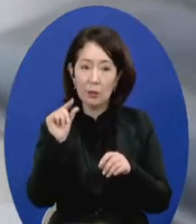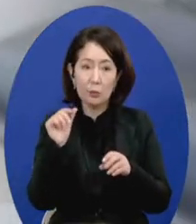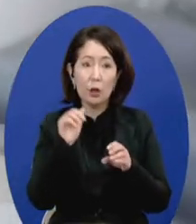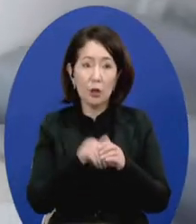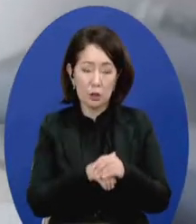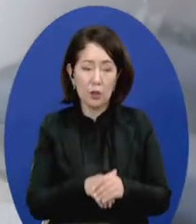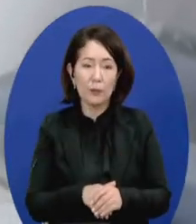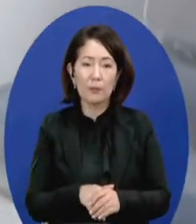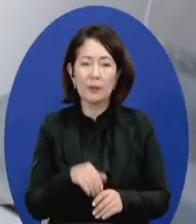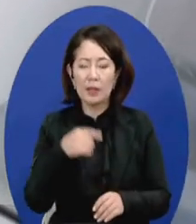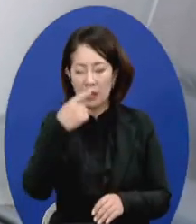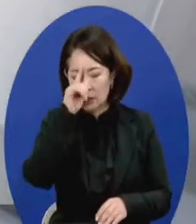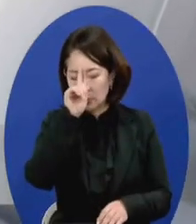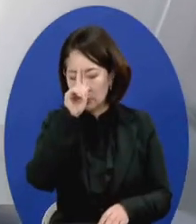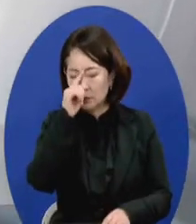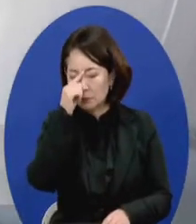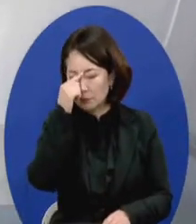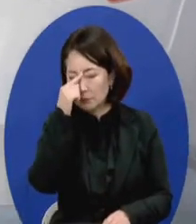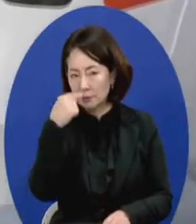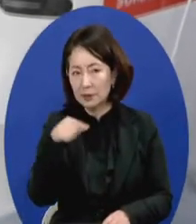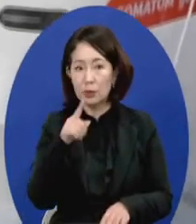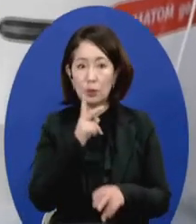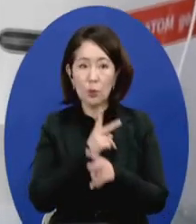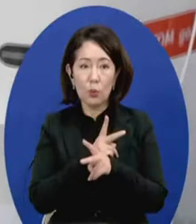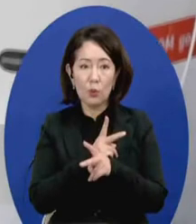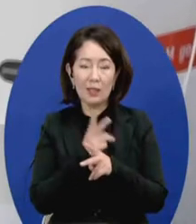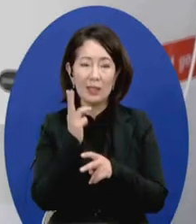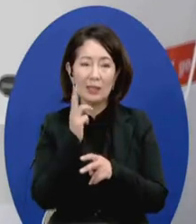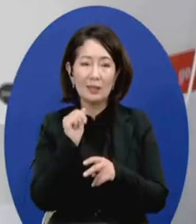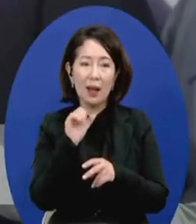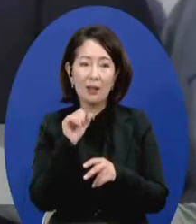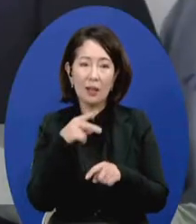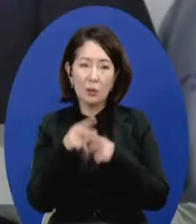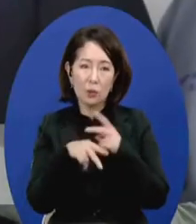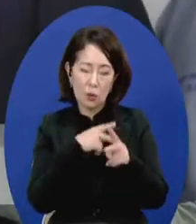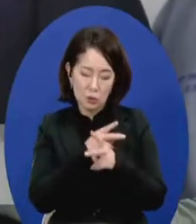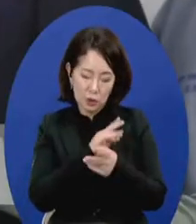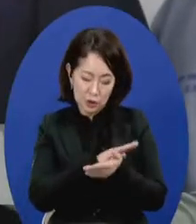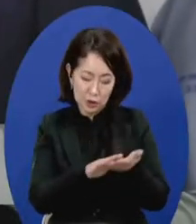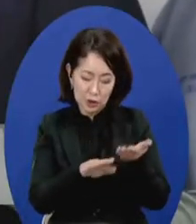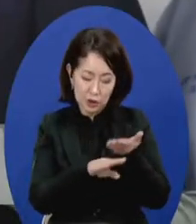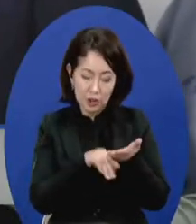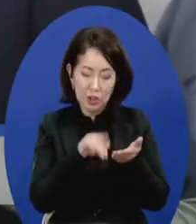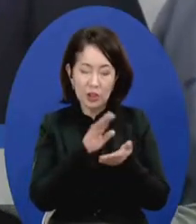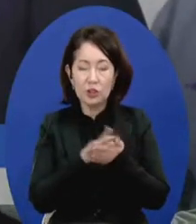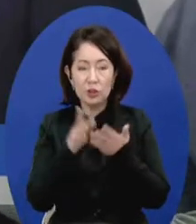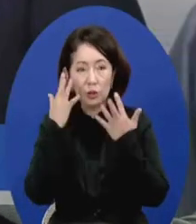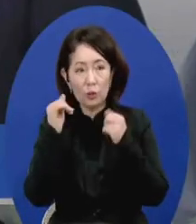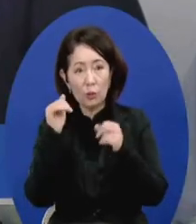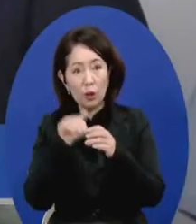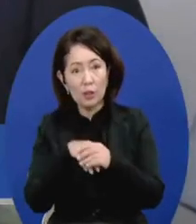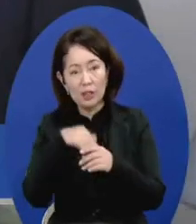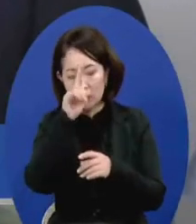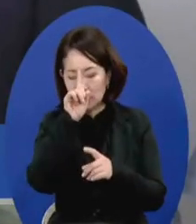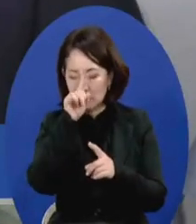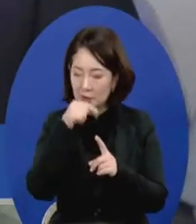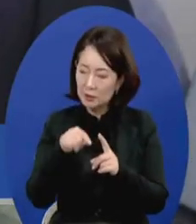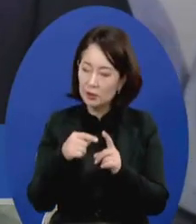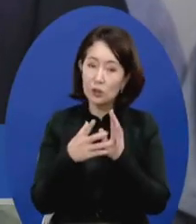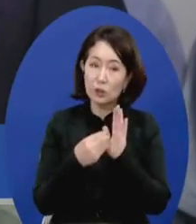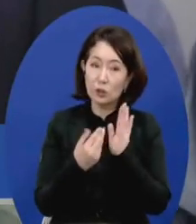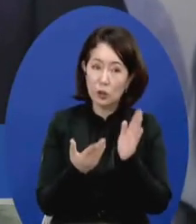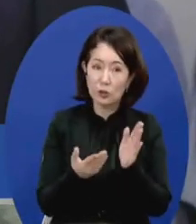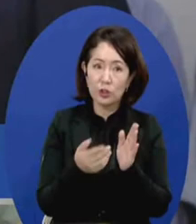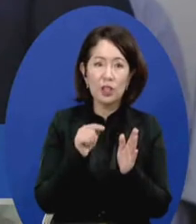юм аа. Эрүүл мэндийн одоо хууль, даатгалын тухай хууль одоо шинжлэгдэж шинэ зохион байгуулалтанд орж одоо эрүүл мэндийн салбар ажиллаж байгаа.